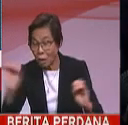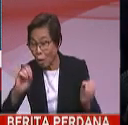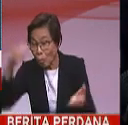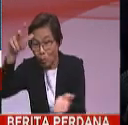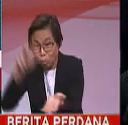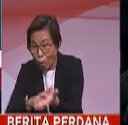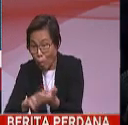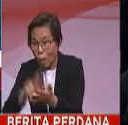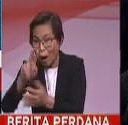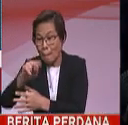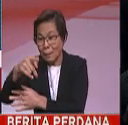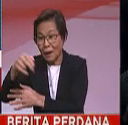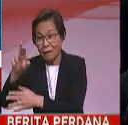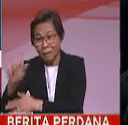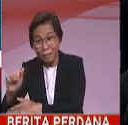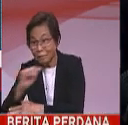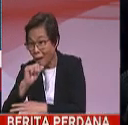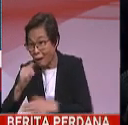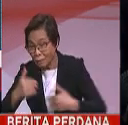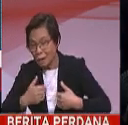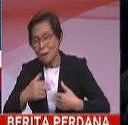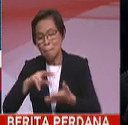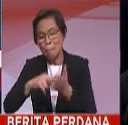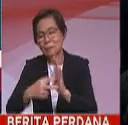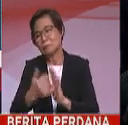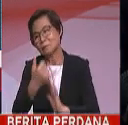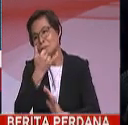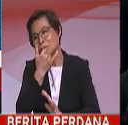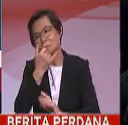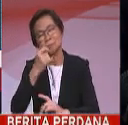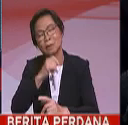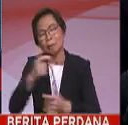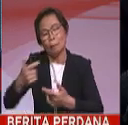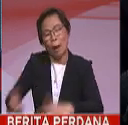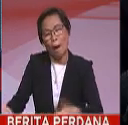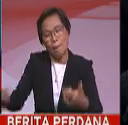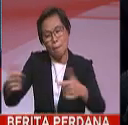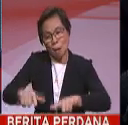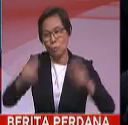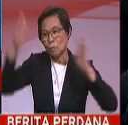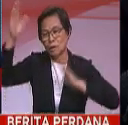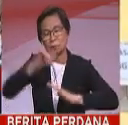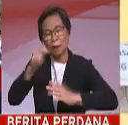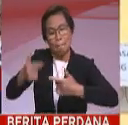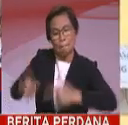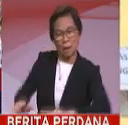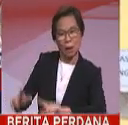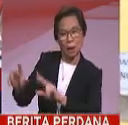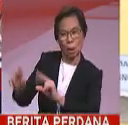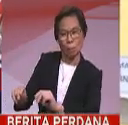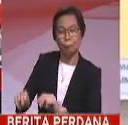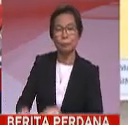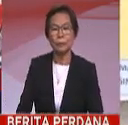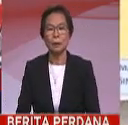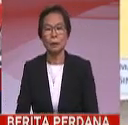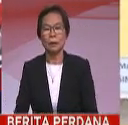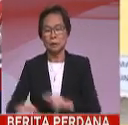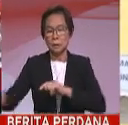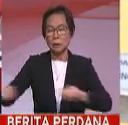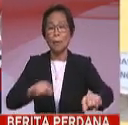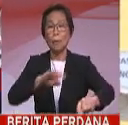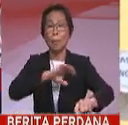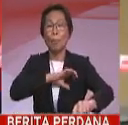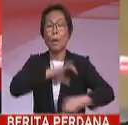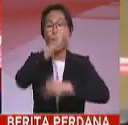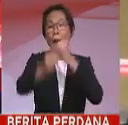NPRA adalah satu kesalahan dan kita tidak akan benarkan ia berlaku di negara kita. Beliau mengulas tindakan polis